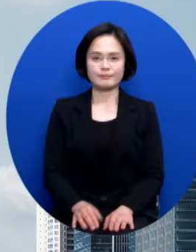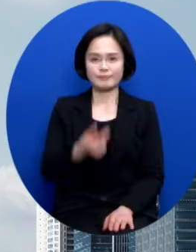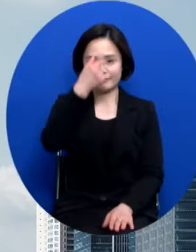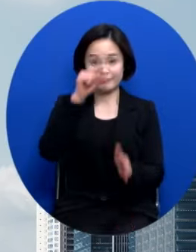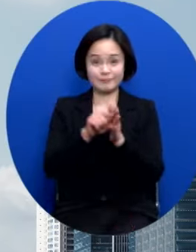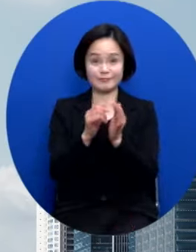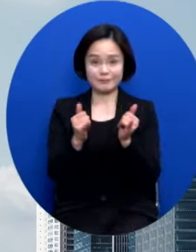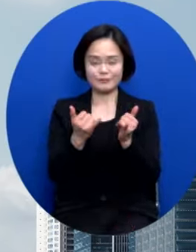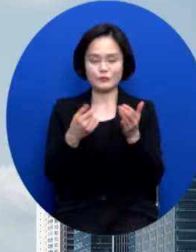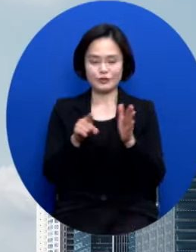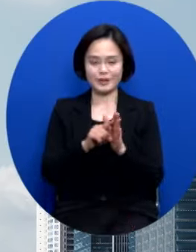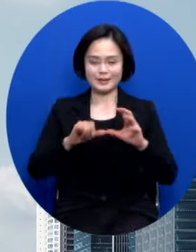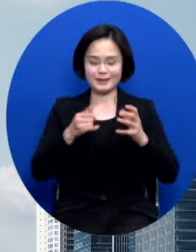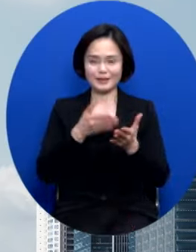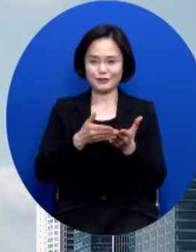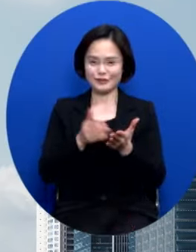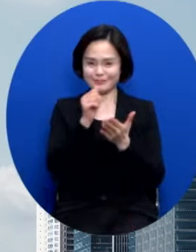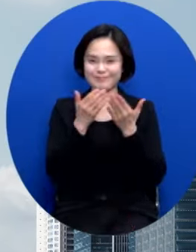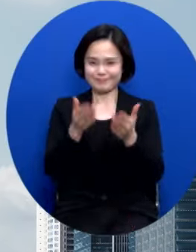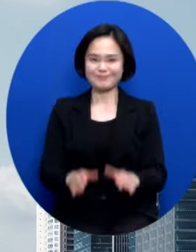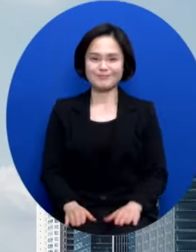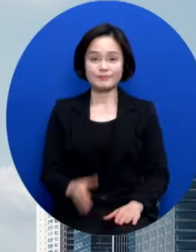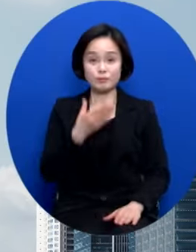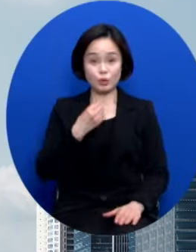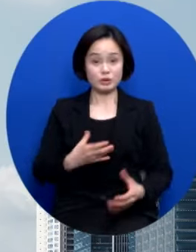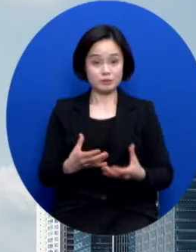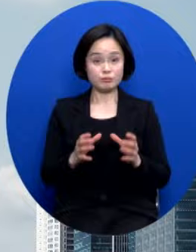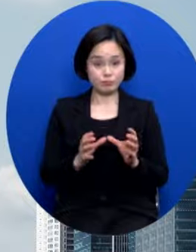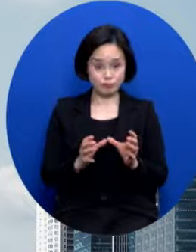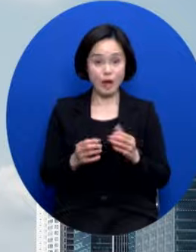보건복지부가 전공의 보호 신고센터 운영을 시작했습니다.